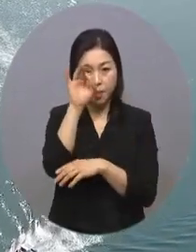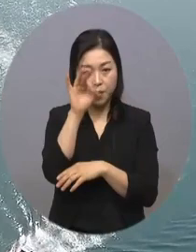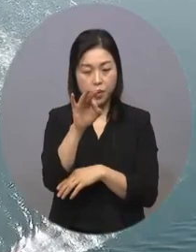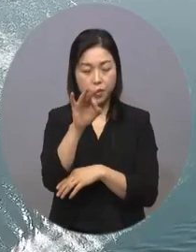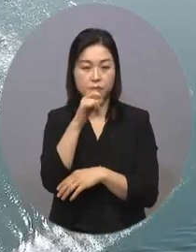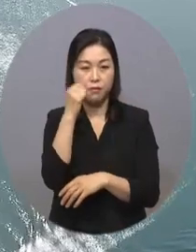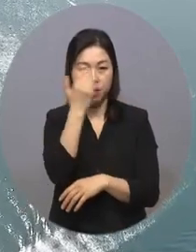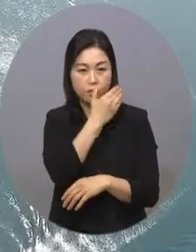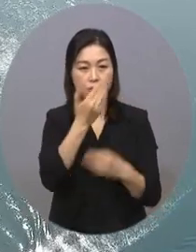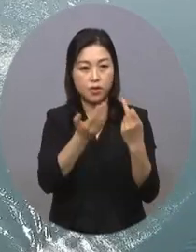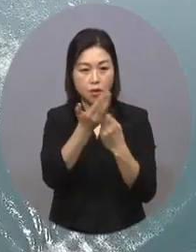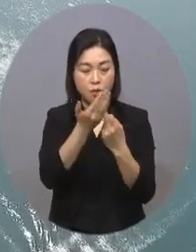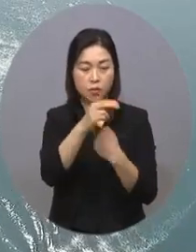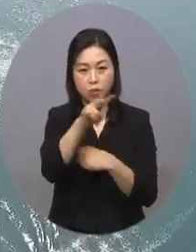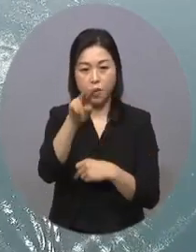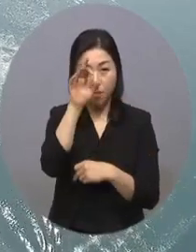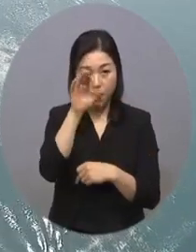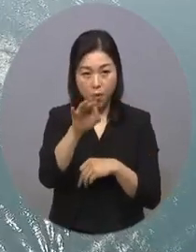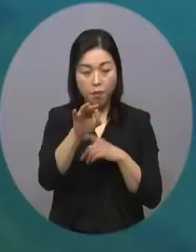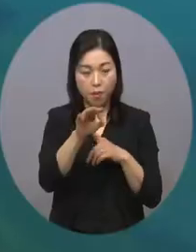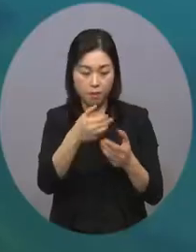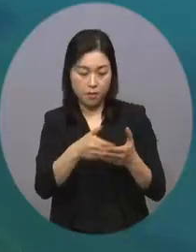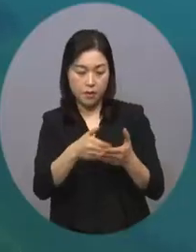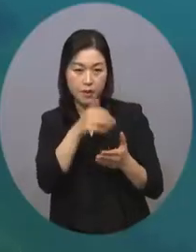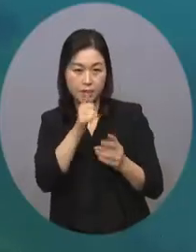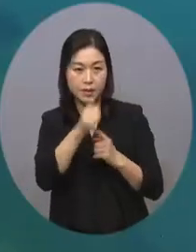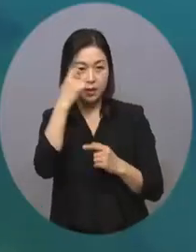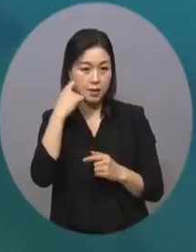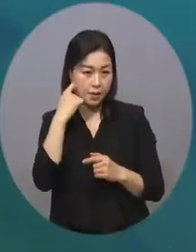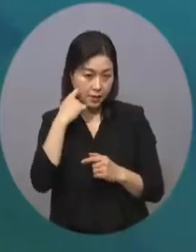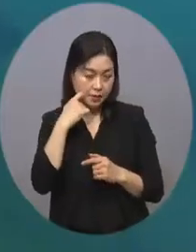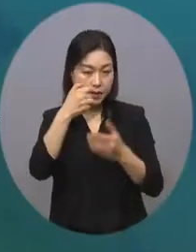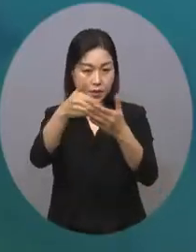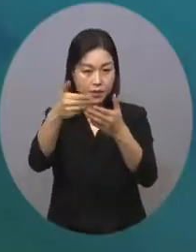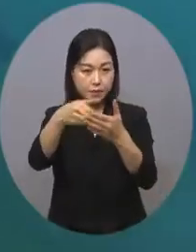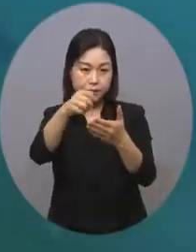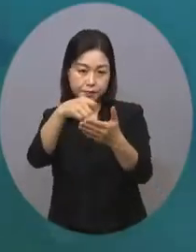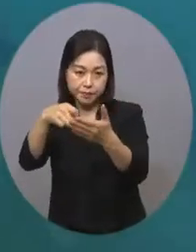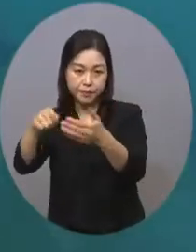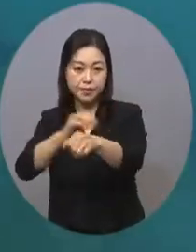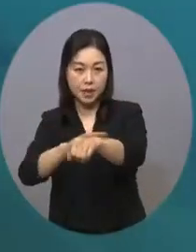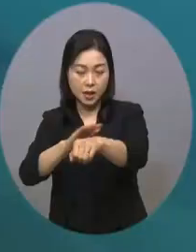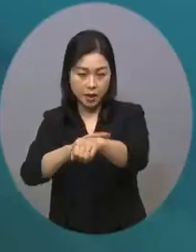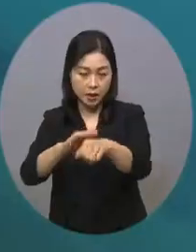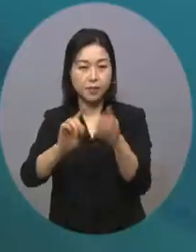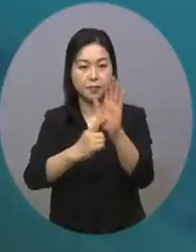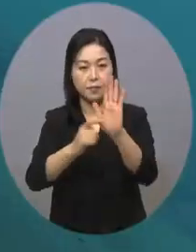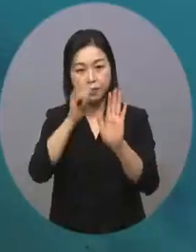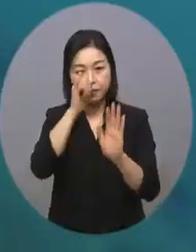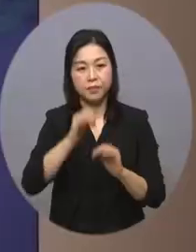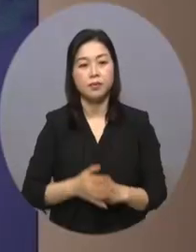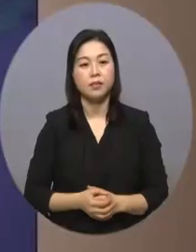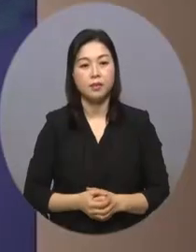여수의 섬을 둘러보며 작가가 느낀 심상을 화폭에 담아낸 작품이 선을 보입니다.